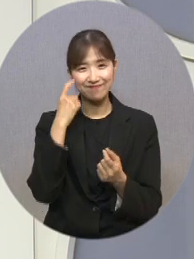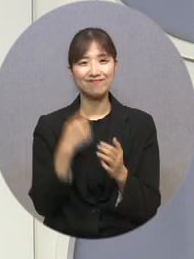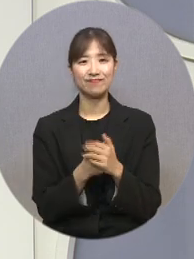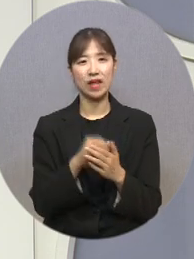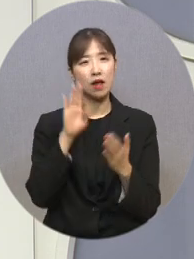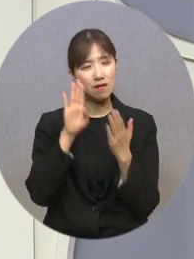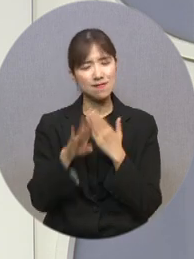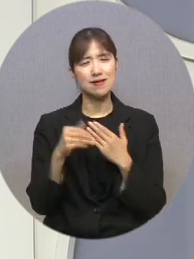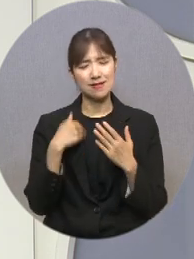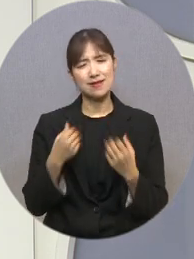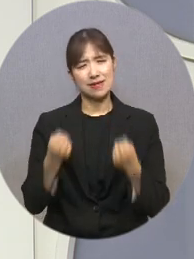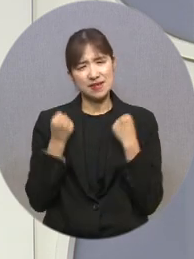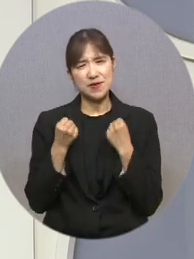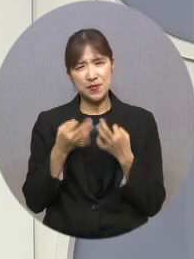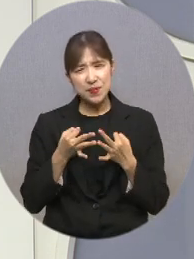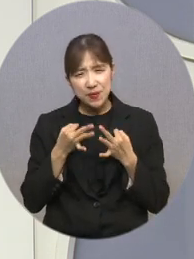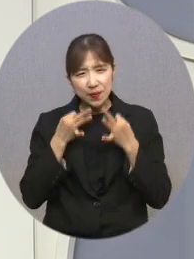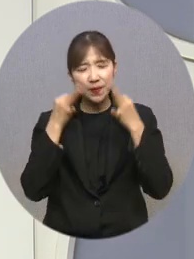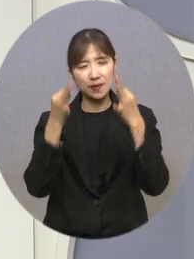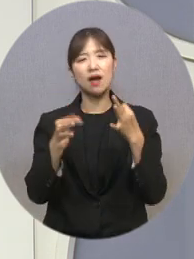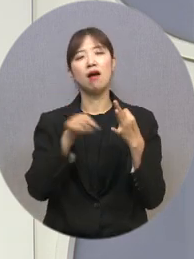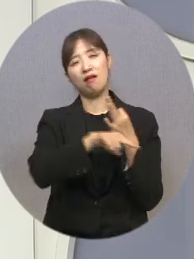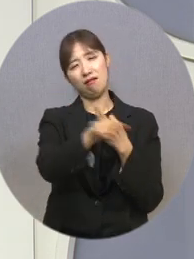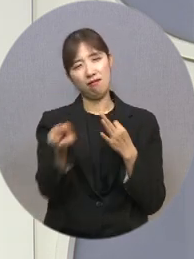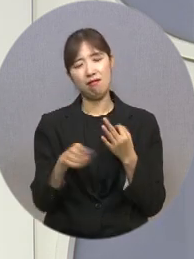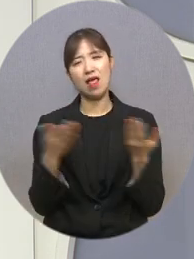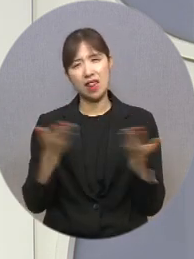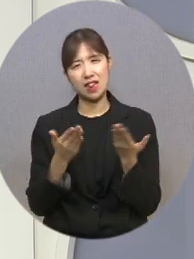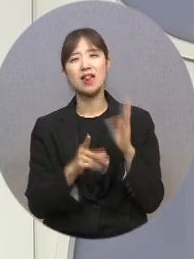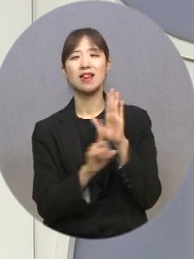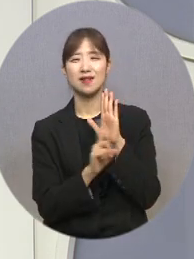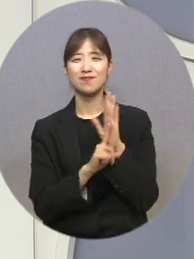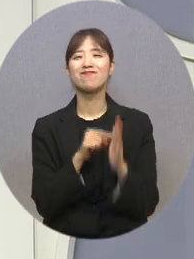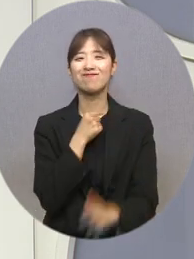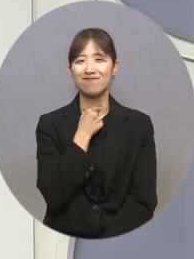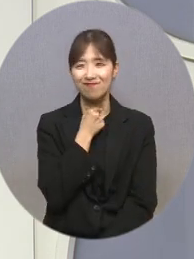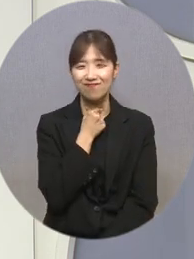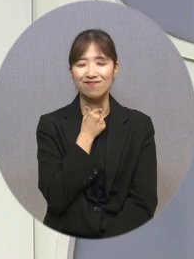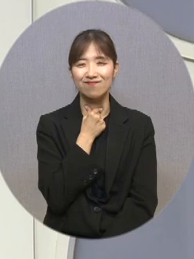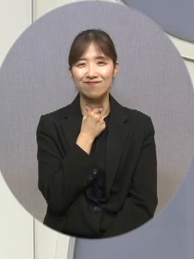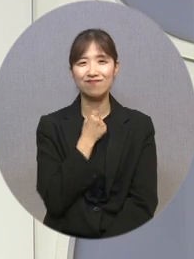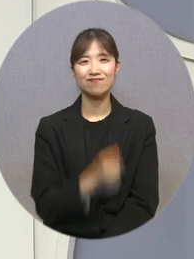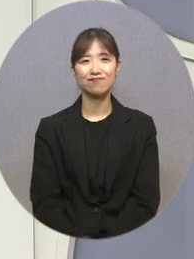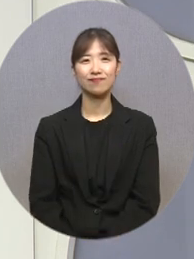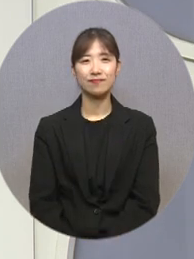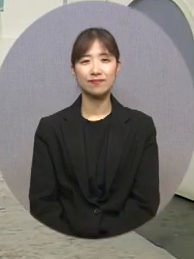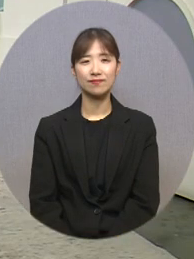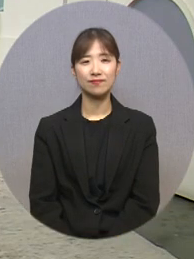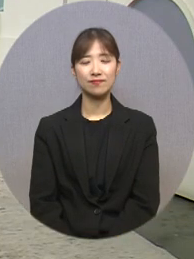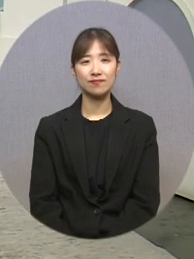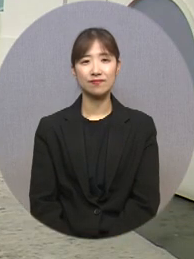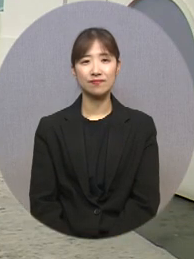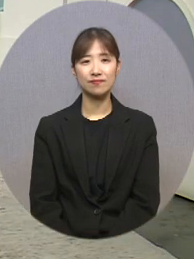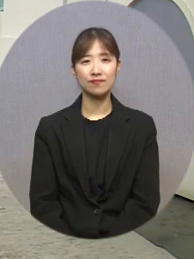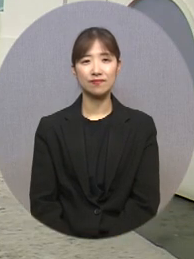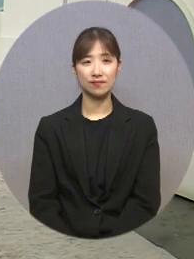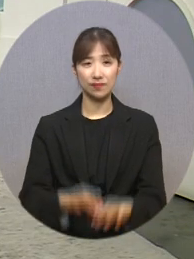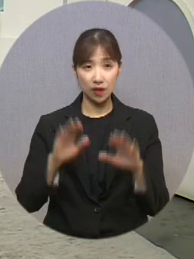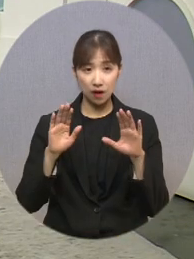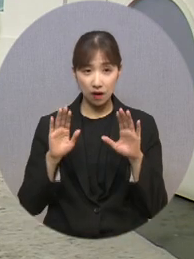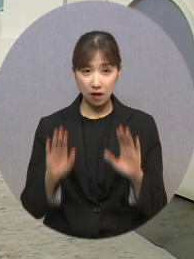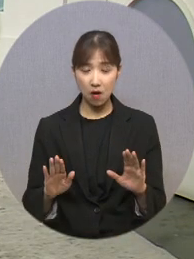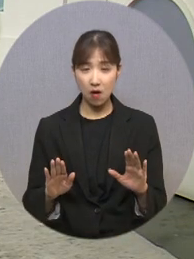앞으로 이제 좀 힘이 닿는다면 그런 쪽으로 좀 제가 활동을 좀 하고 싶습니다. 아, 그러세요. 네, 그러니까